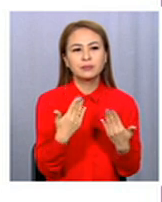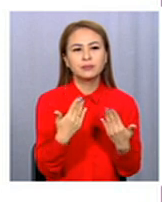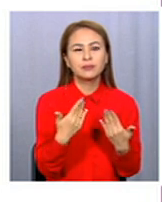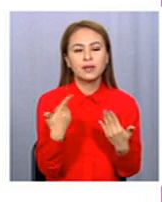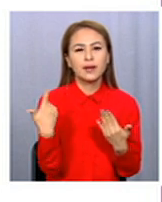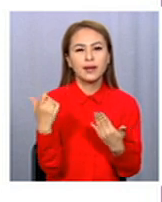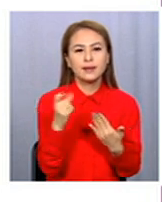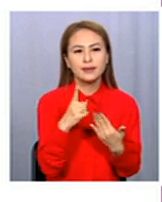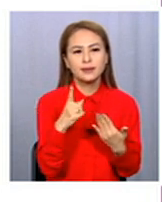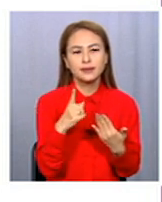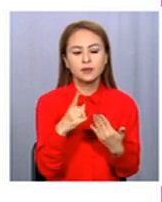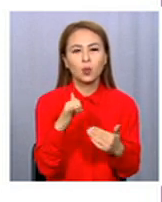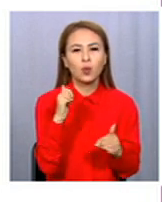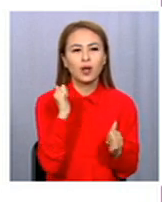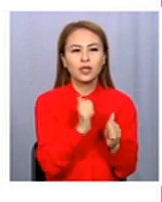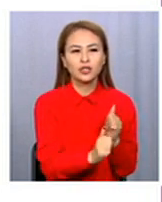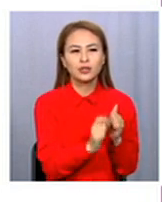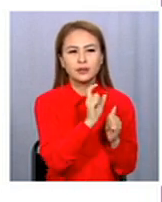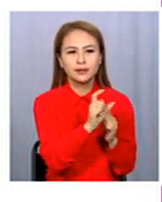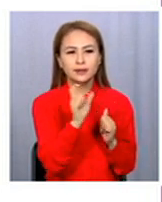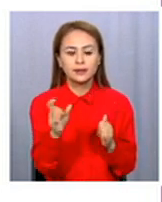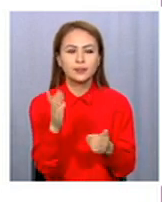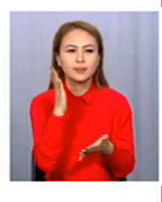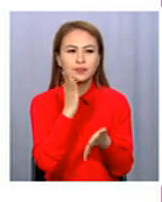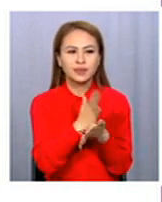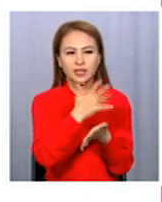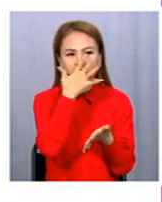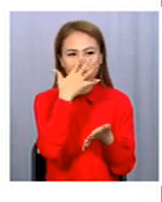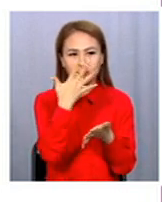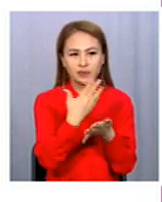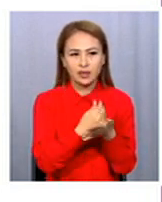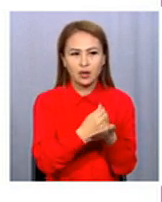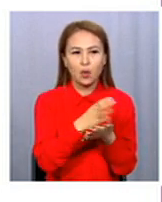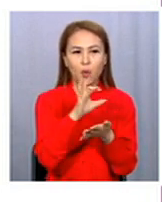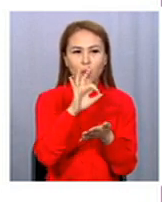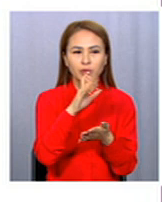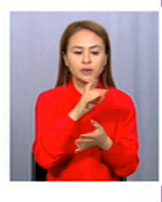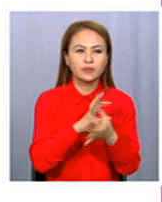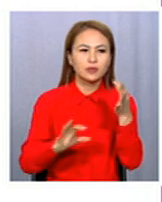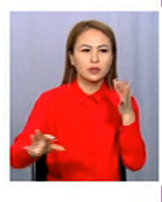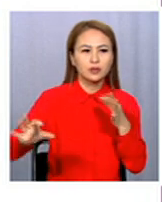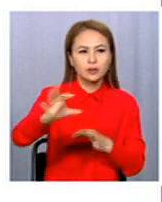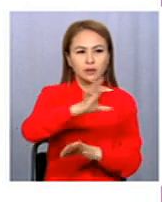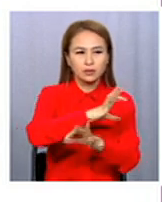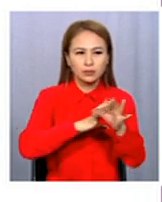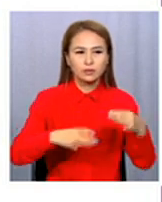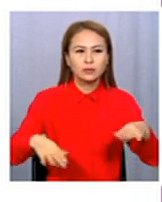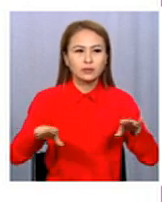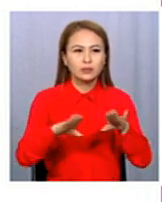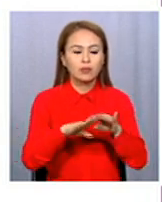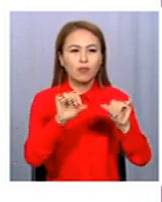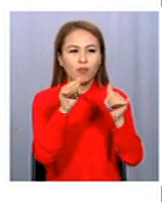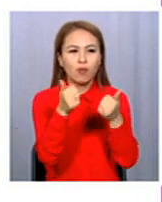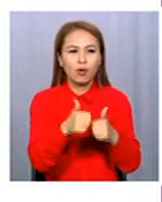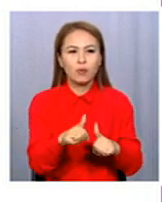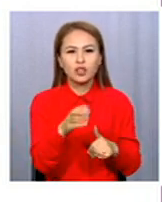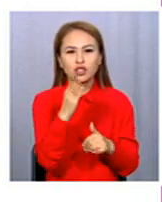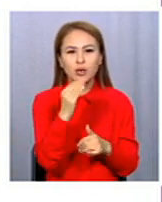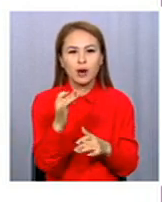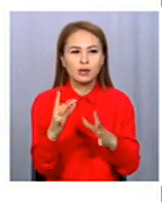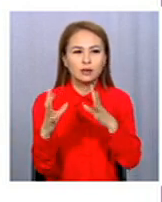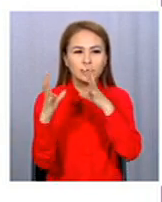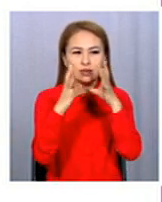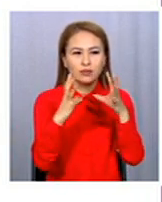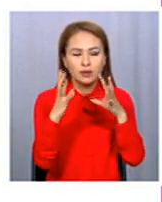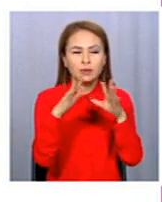газовыми. У каждой из них есть своя ось вращения. Все они имеют форму шара. Отличаются